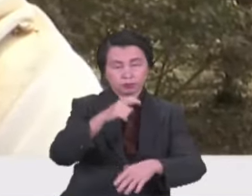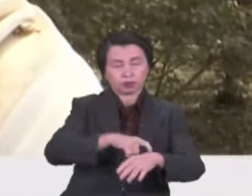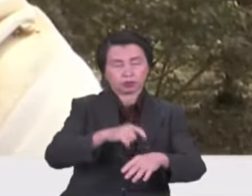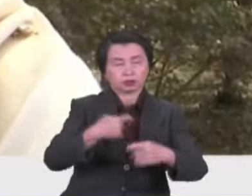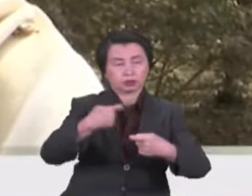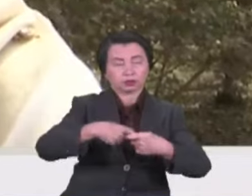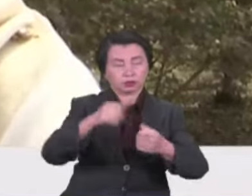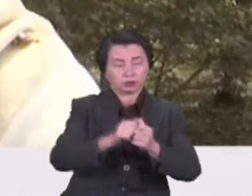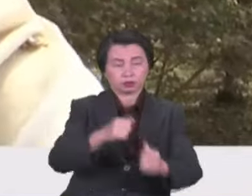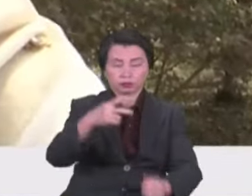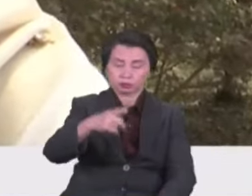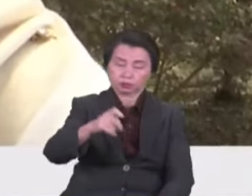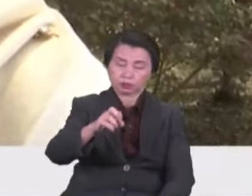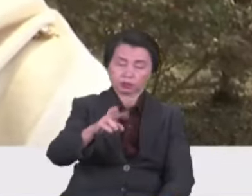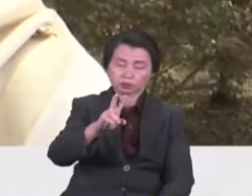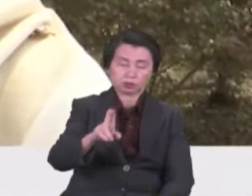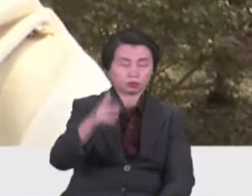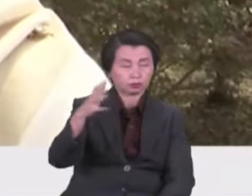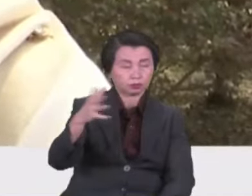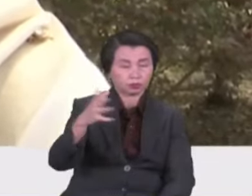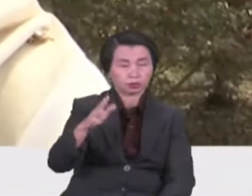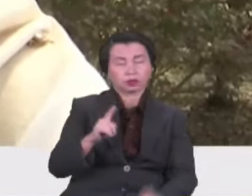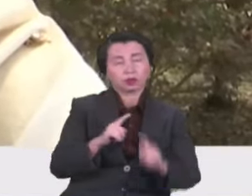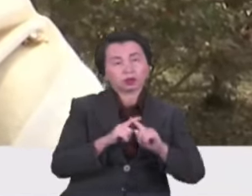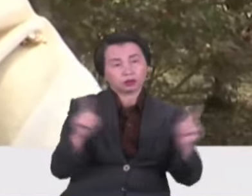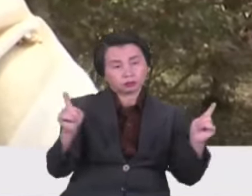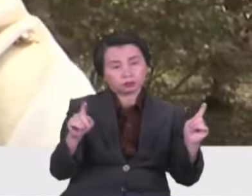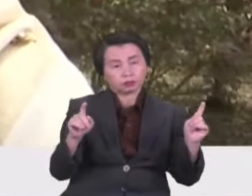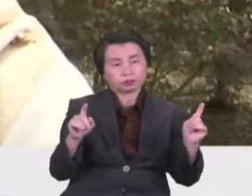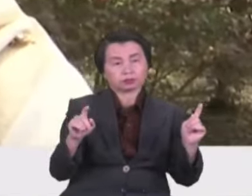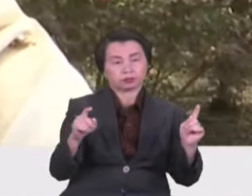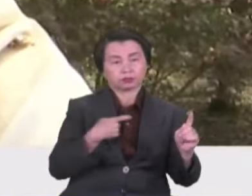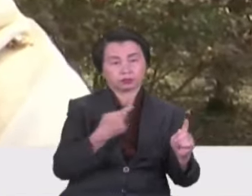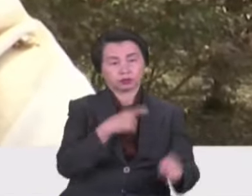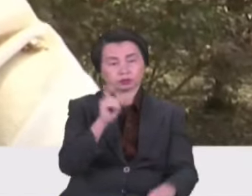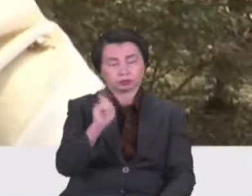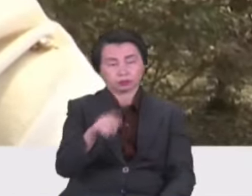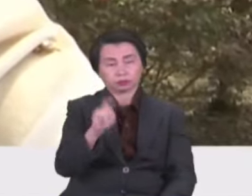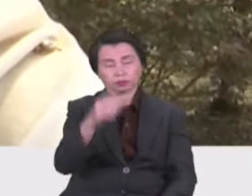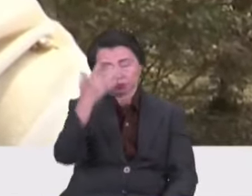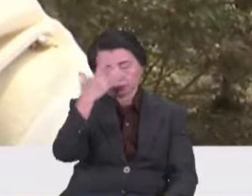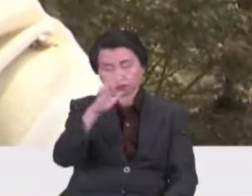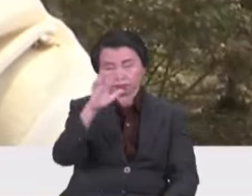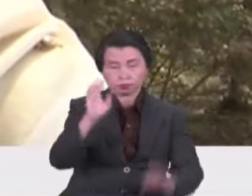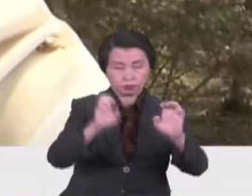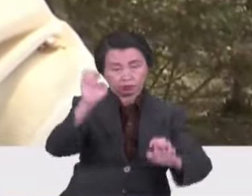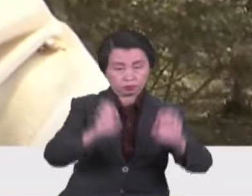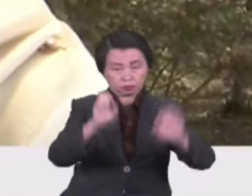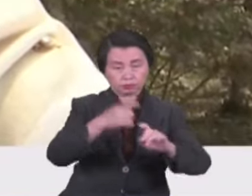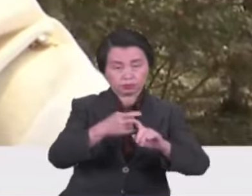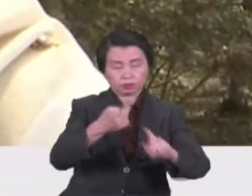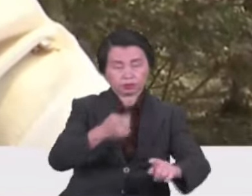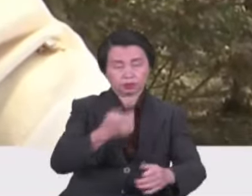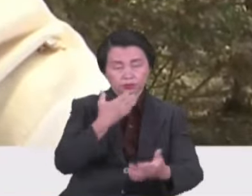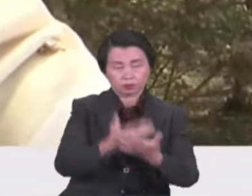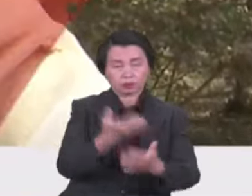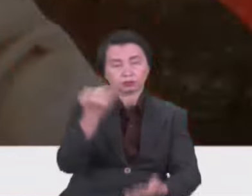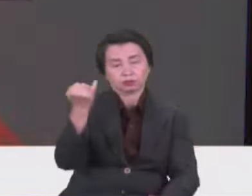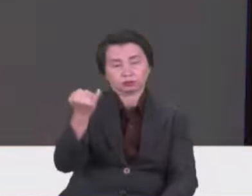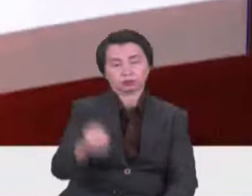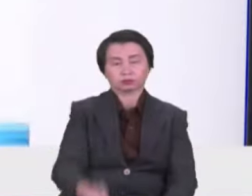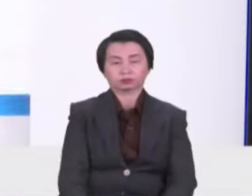berkaitan dengan PRU kali ini. Namun begitu, kita perlu pandai menilailah dari segi baik dan